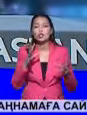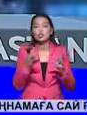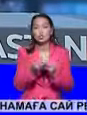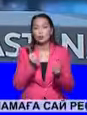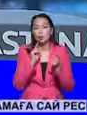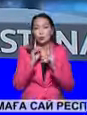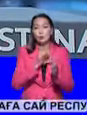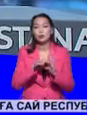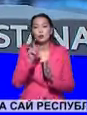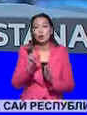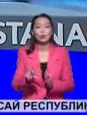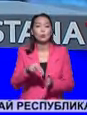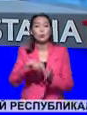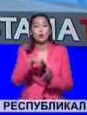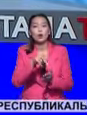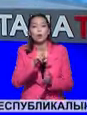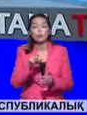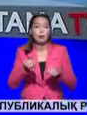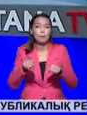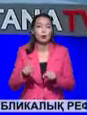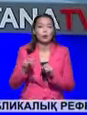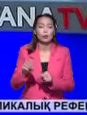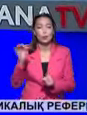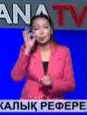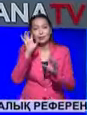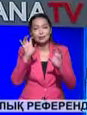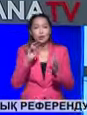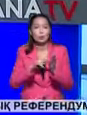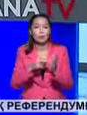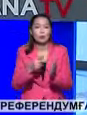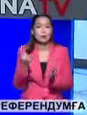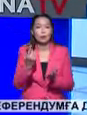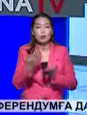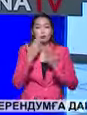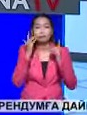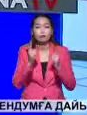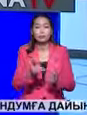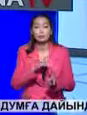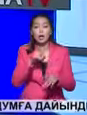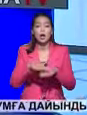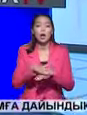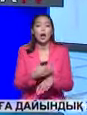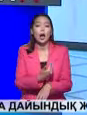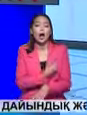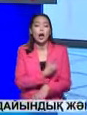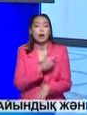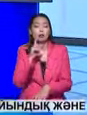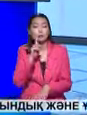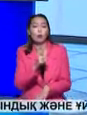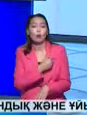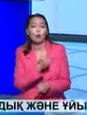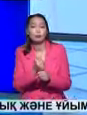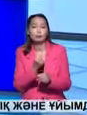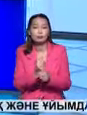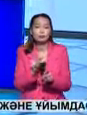айтылды. Депутаттар тұтынушылардың құқықтарын қорғау туралы заң жобасын бірінші оқылымда мақұлдады. Халық қалаулылары білгенін істеп